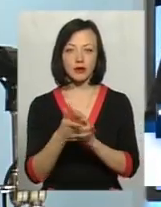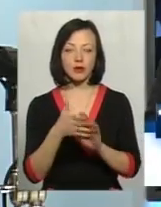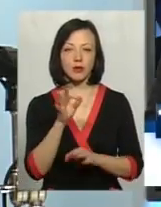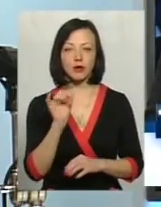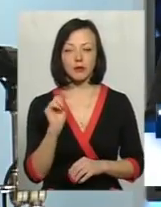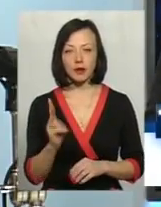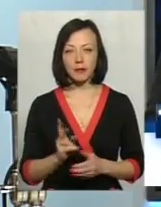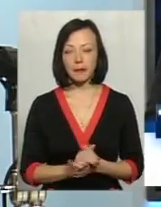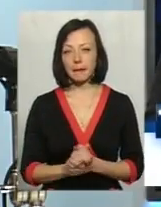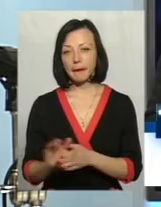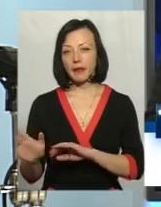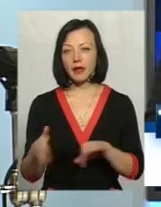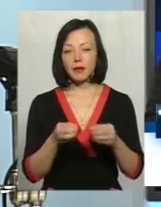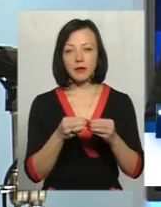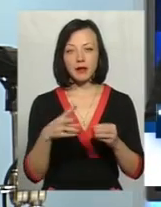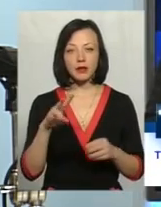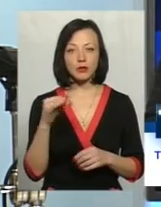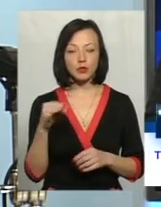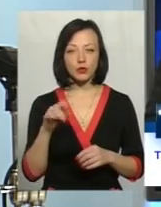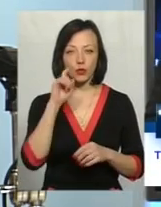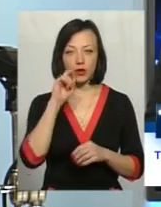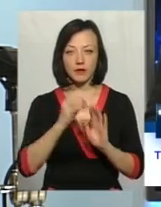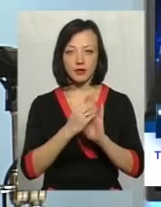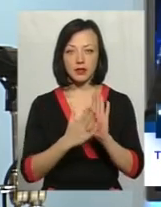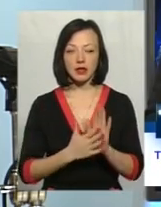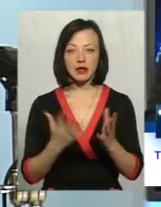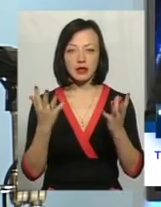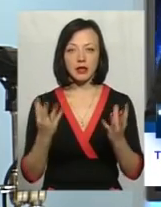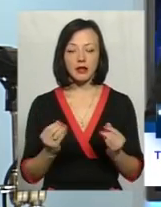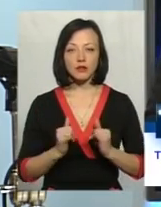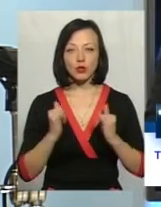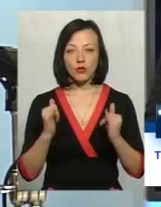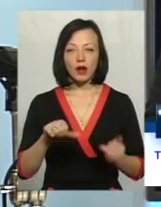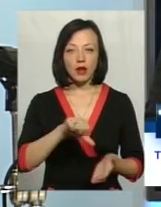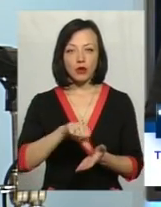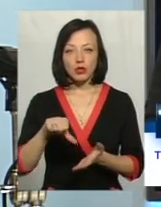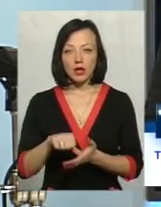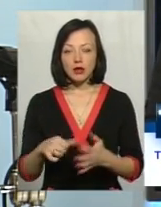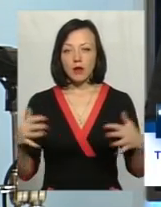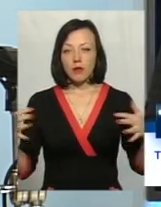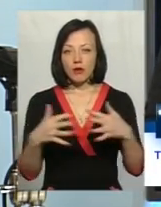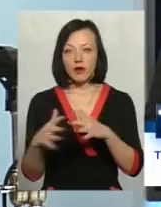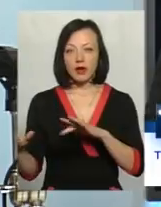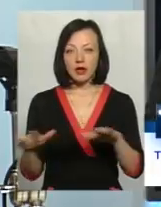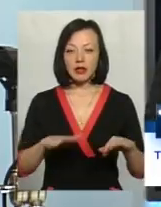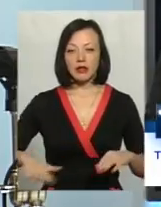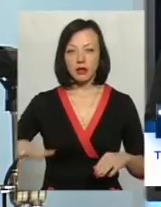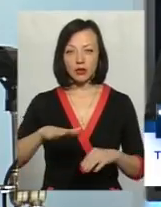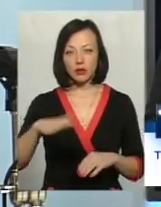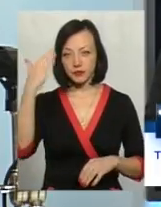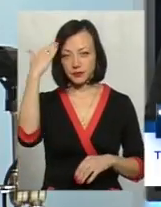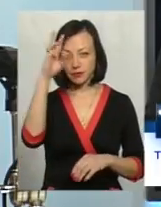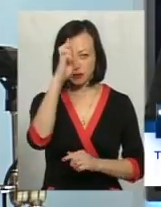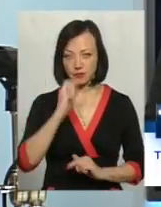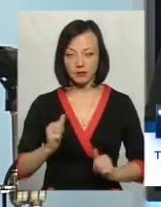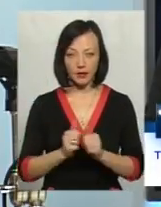Рибак. 15 лютого в Україні відзначається День вшанування учасників бойових дій на території інших держав. Саме